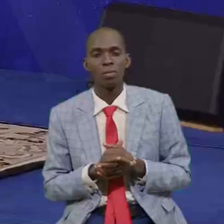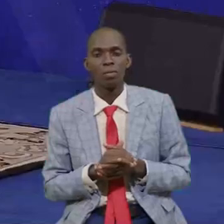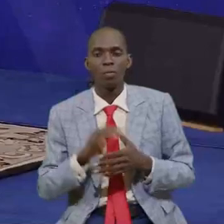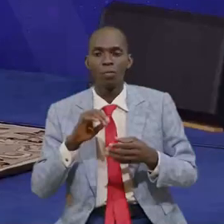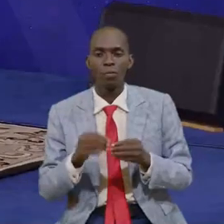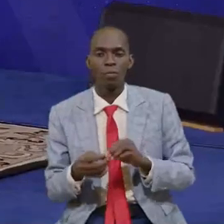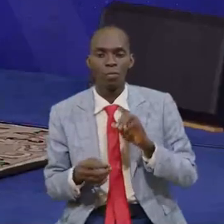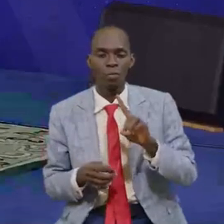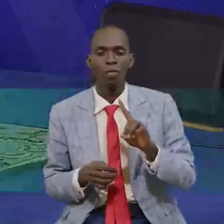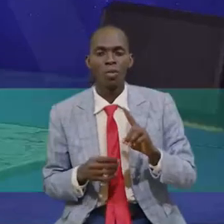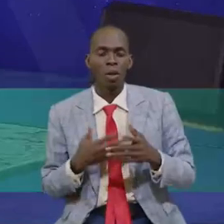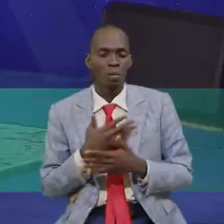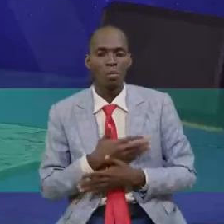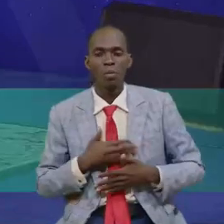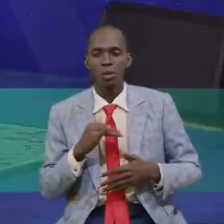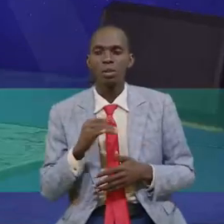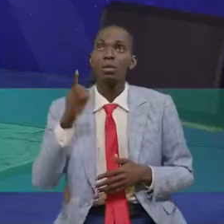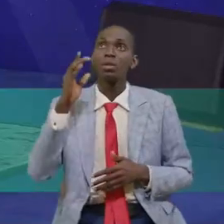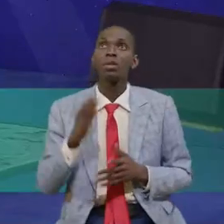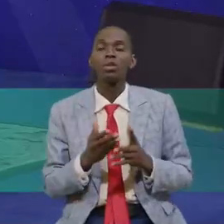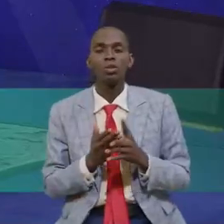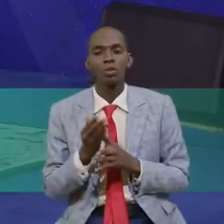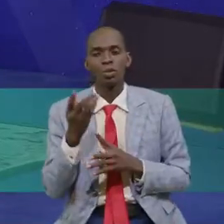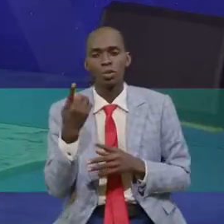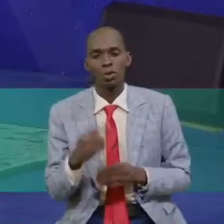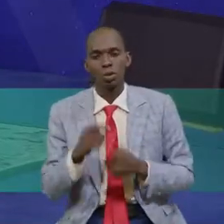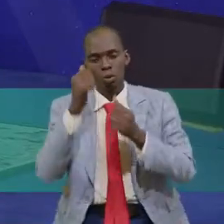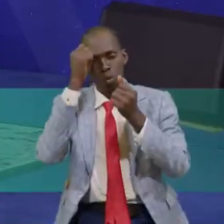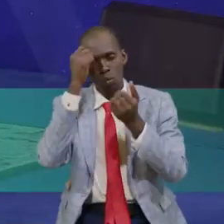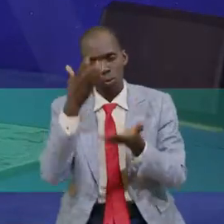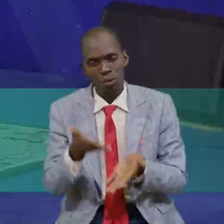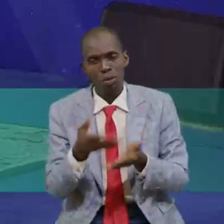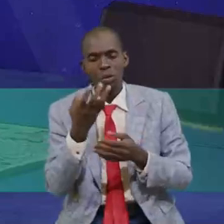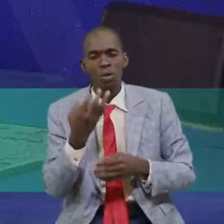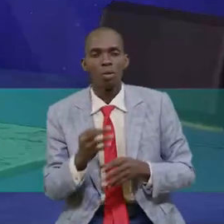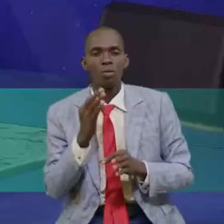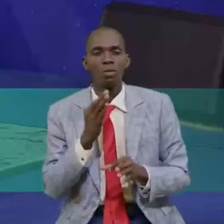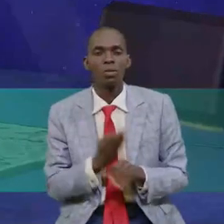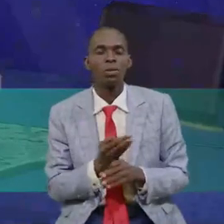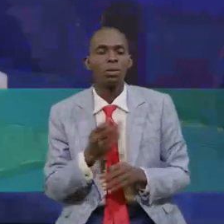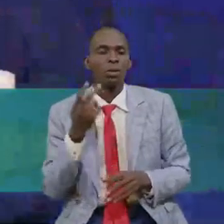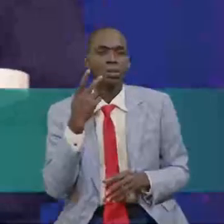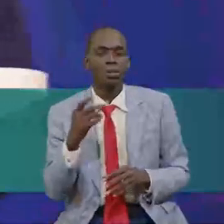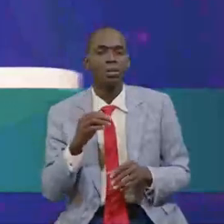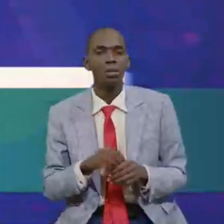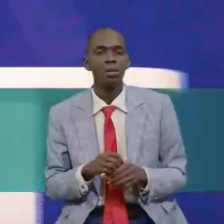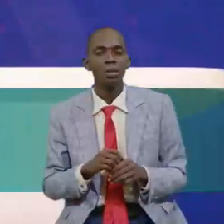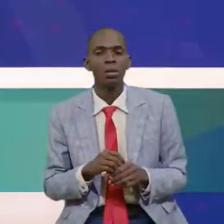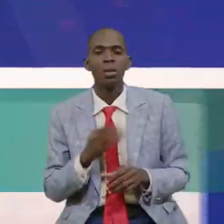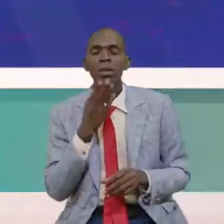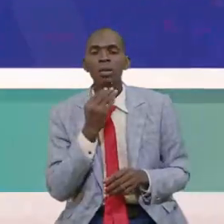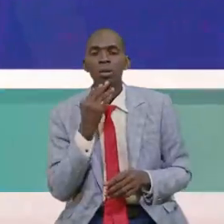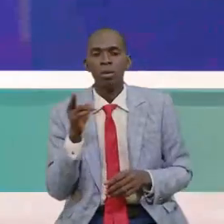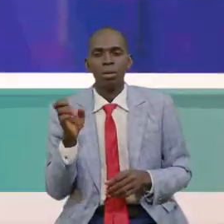Premier élément, plaire à Dieu à travers l'obéissance de la foi. Donc, venons en